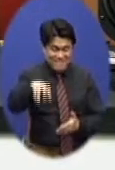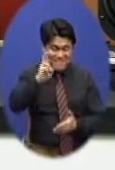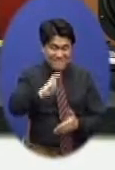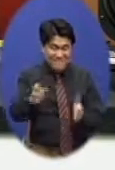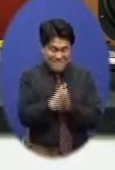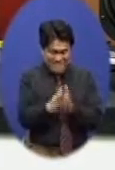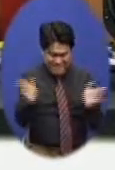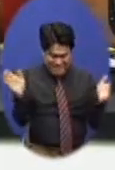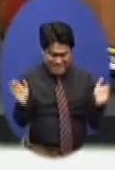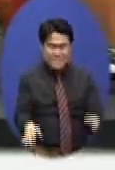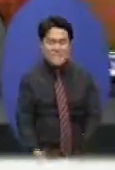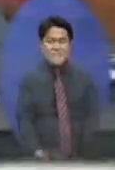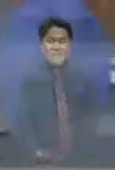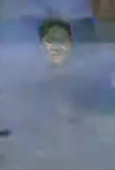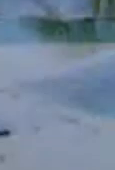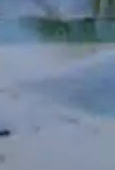음악 주시구려.